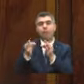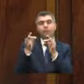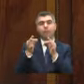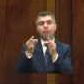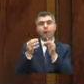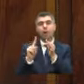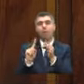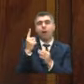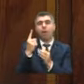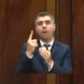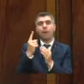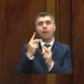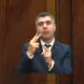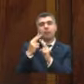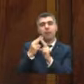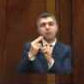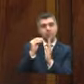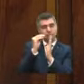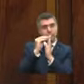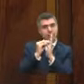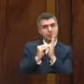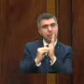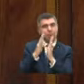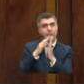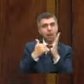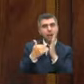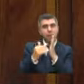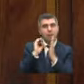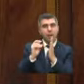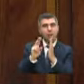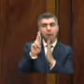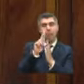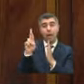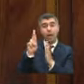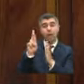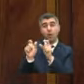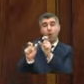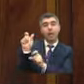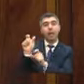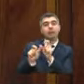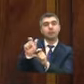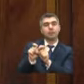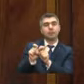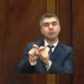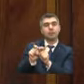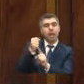بالتزاماتنا أمام المواطنين وأمام جلالة الملك، وهو ما نعمل على